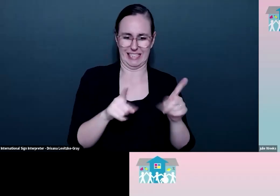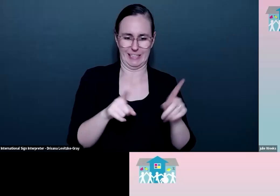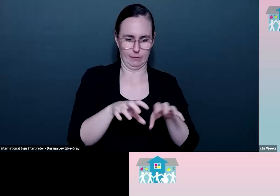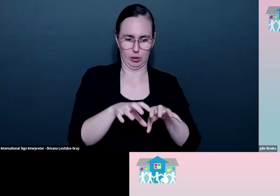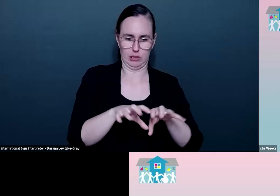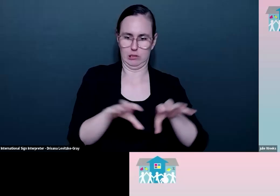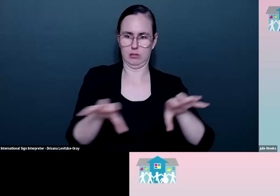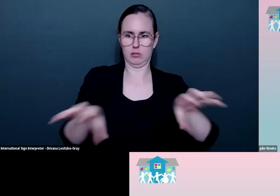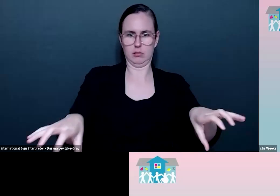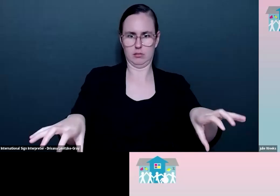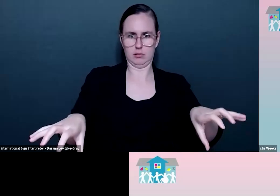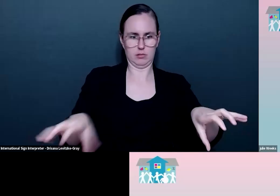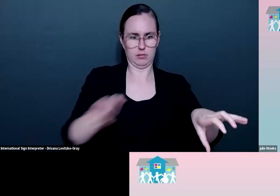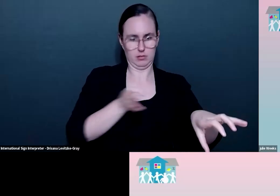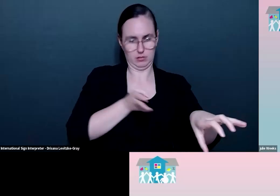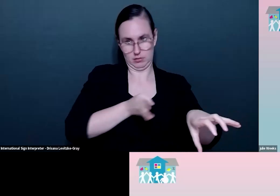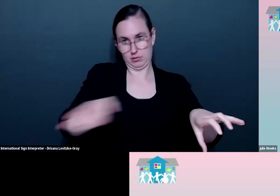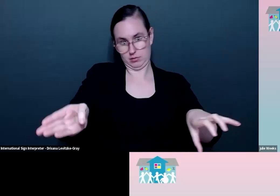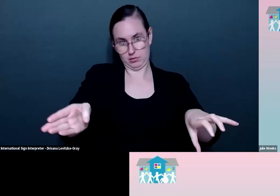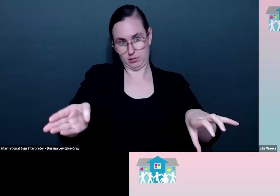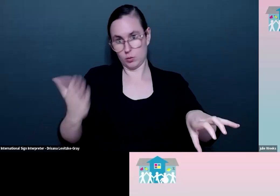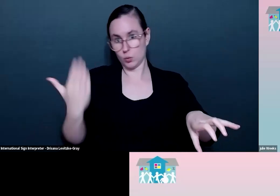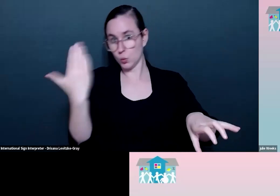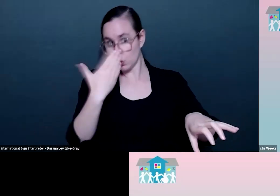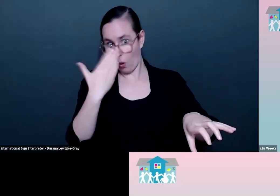pensé de cette façon. En termes